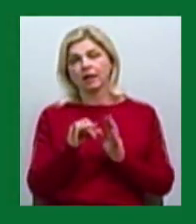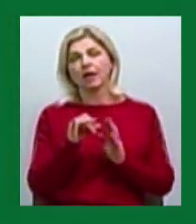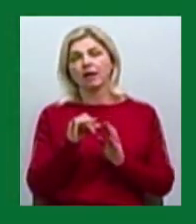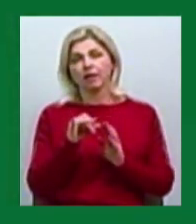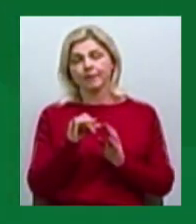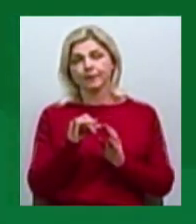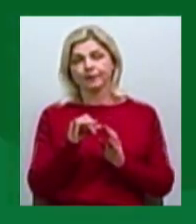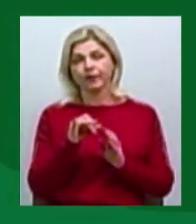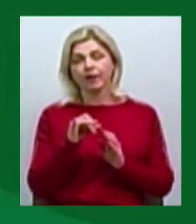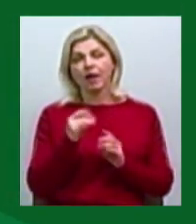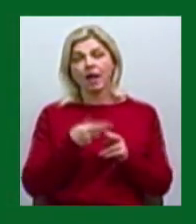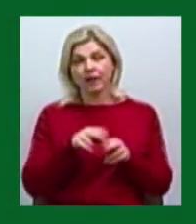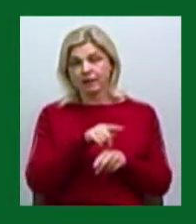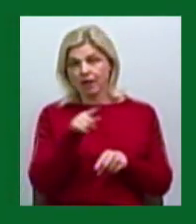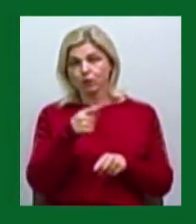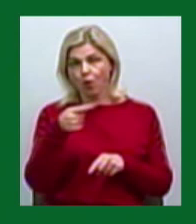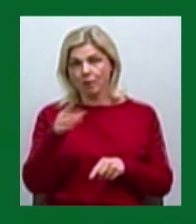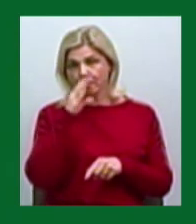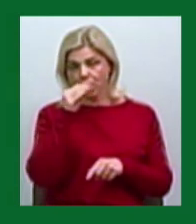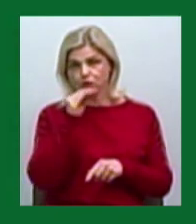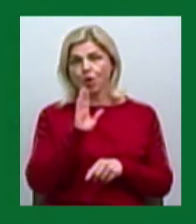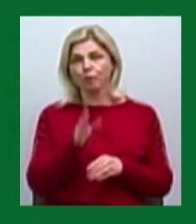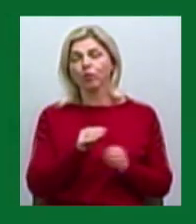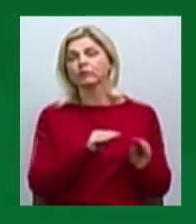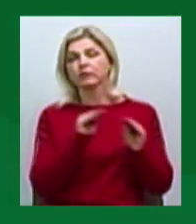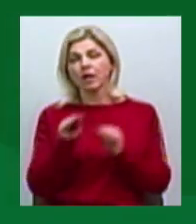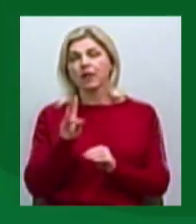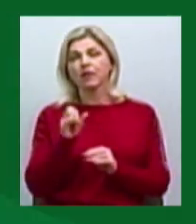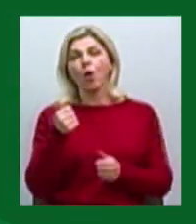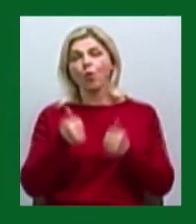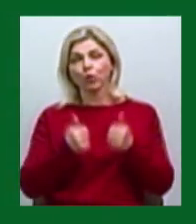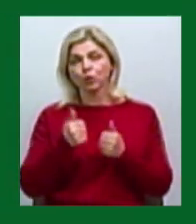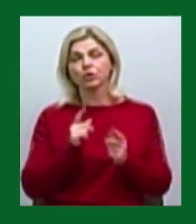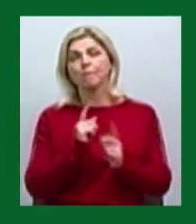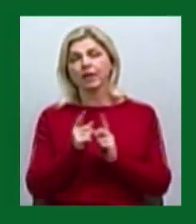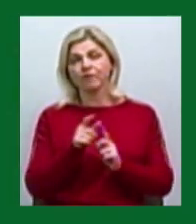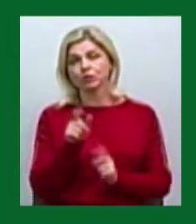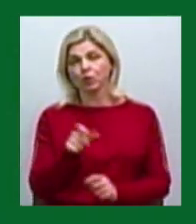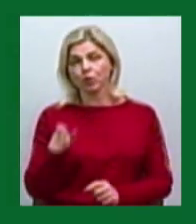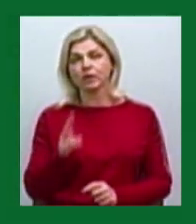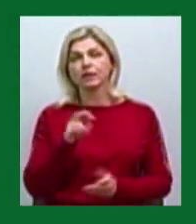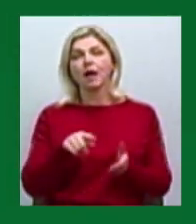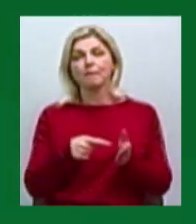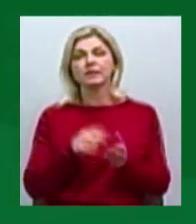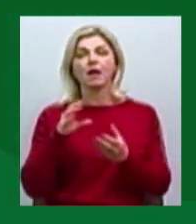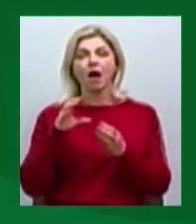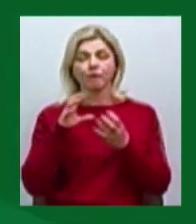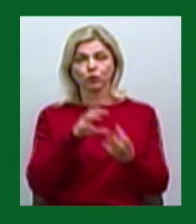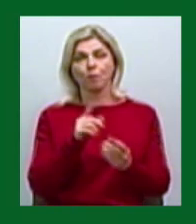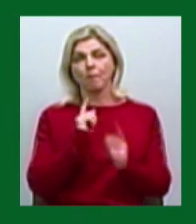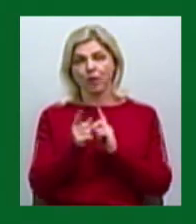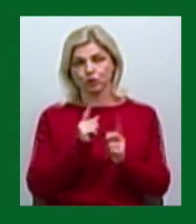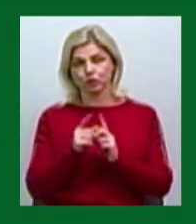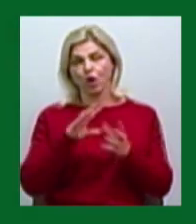«Миколаїв Вантажний». Ці маршрути будуть винесені на черговий конкурс перевезення пасажирів на міських автобусних маршрутах